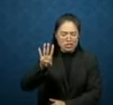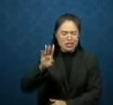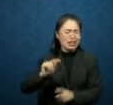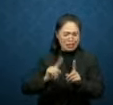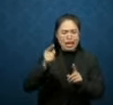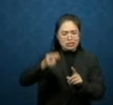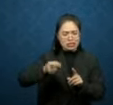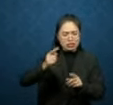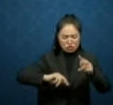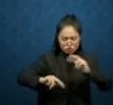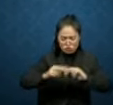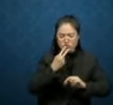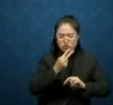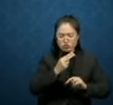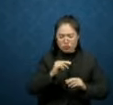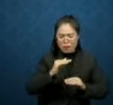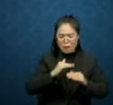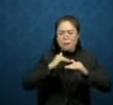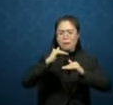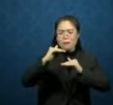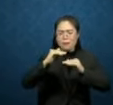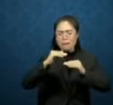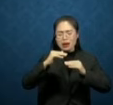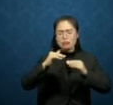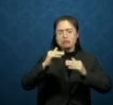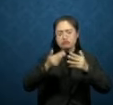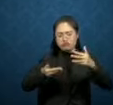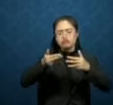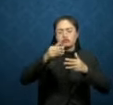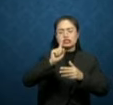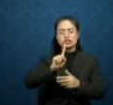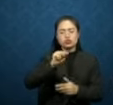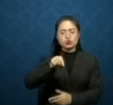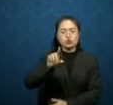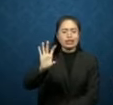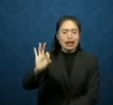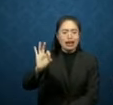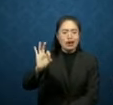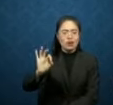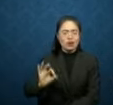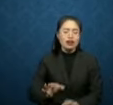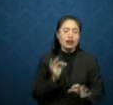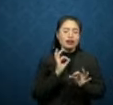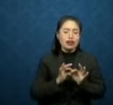1.9 ทำไมมันโตแค่ 1.9 นาการแห่งประเทศไทยชี้แจงว่า